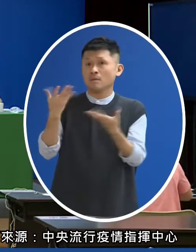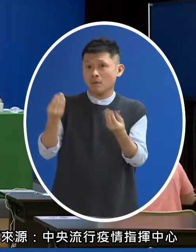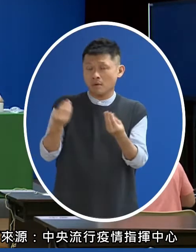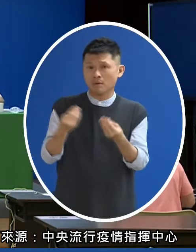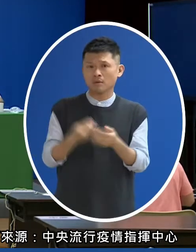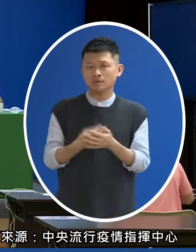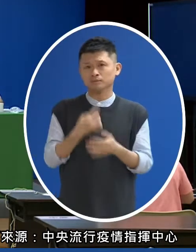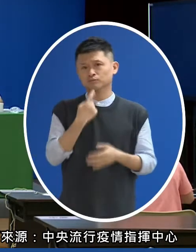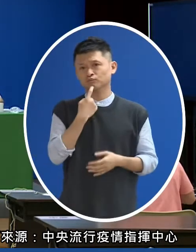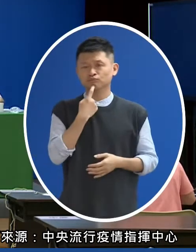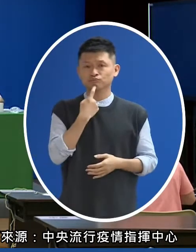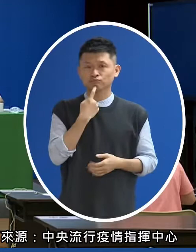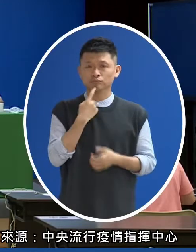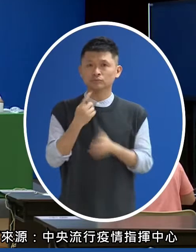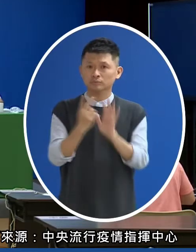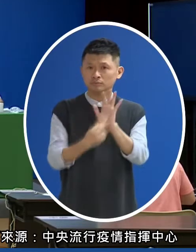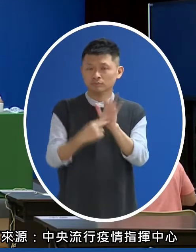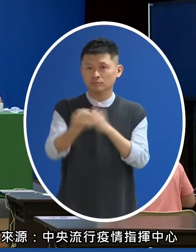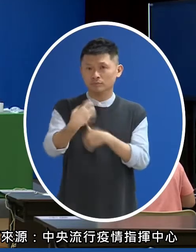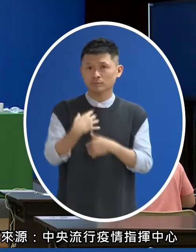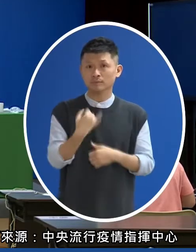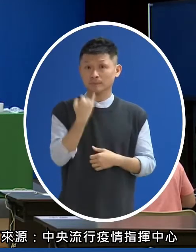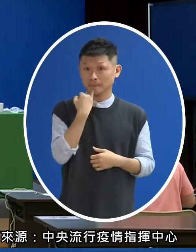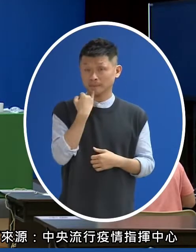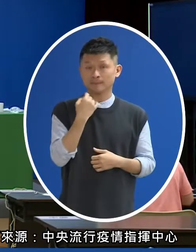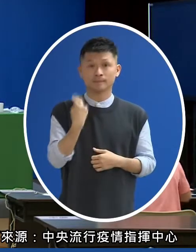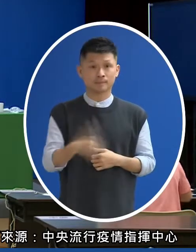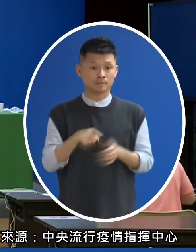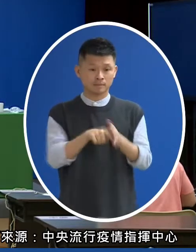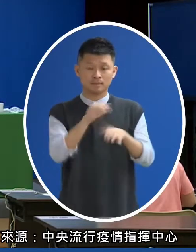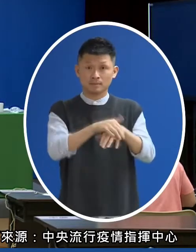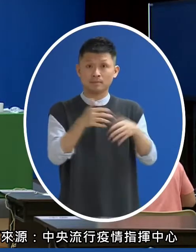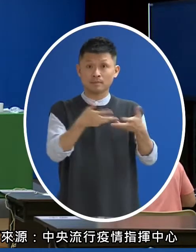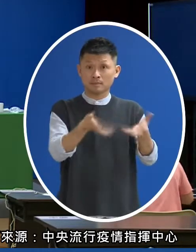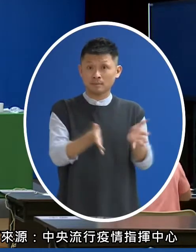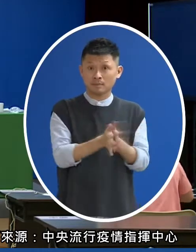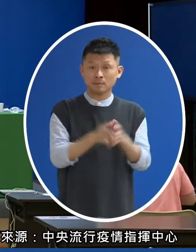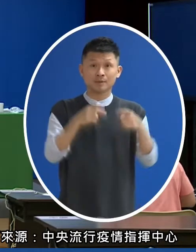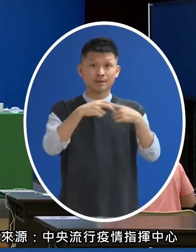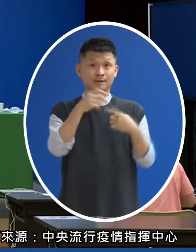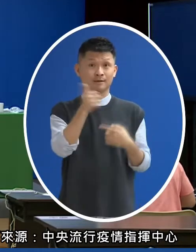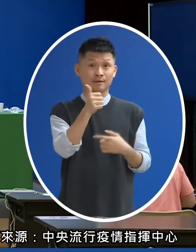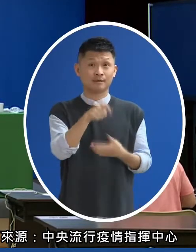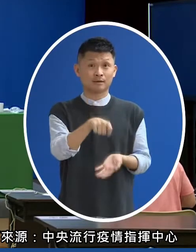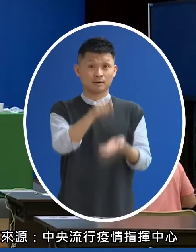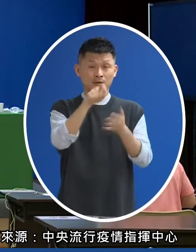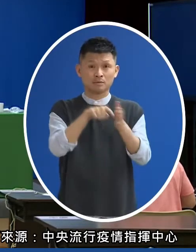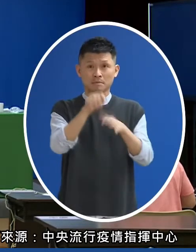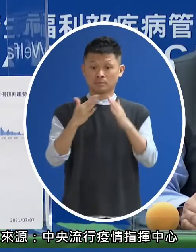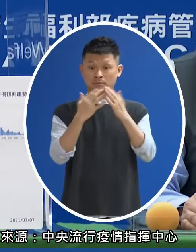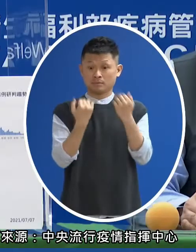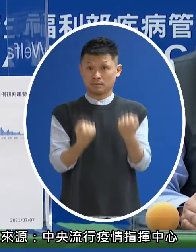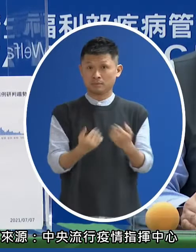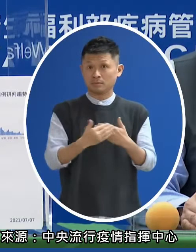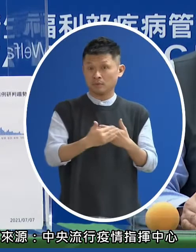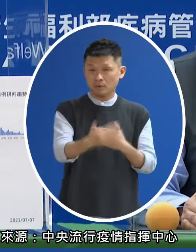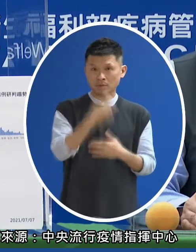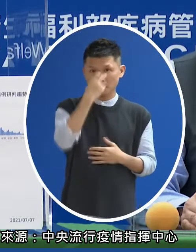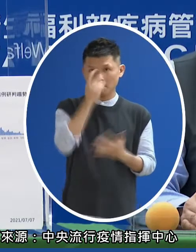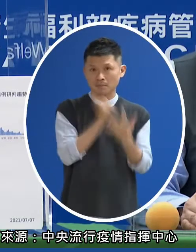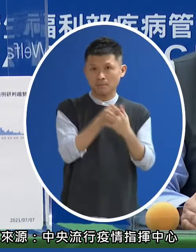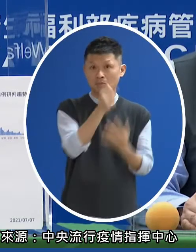9例，其中台北市14例，新北市14例，再来是桃园市11例。带您来看疫情指挥中心的稍早画面， 的病例